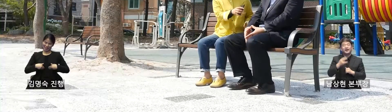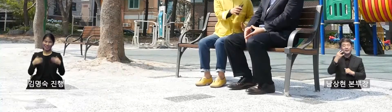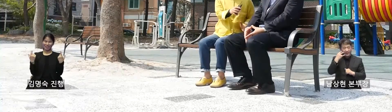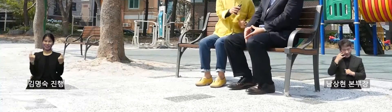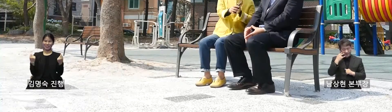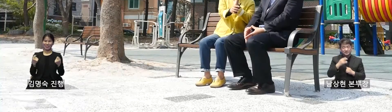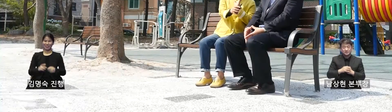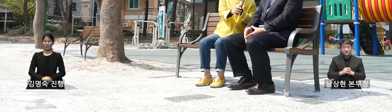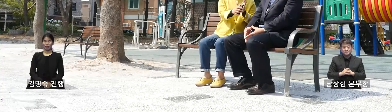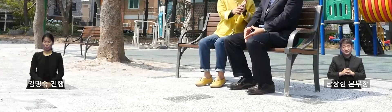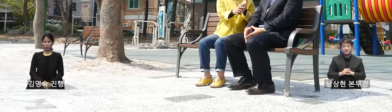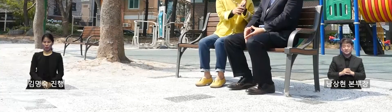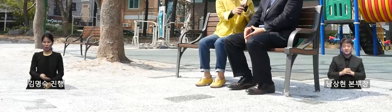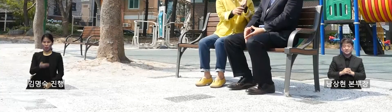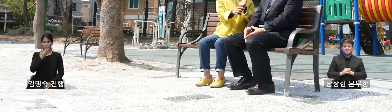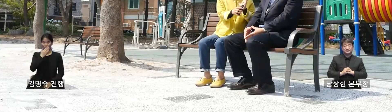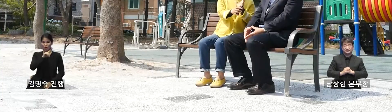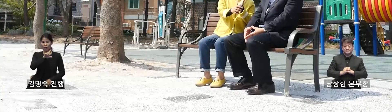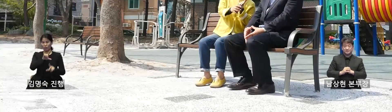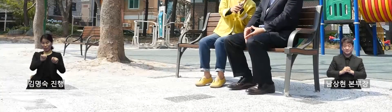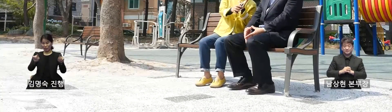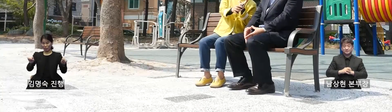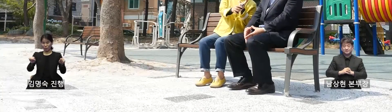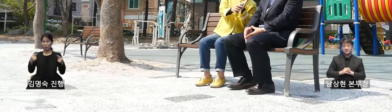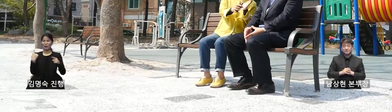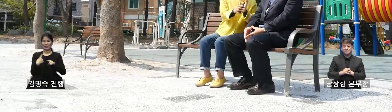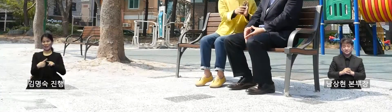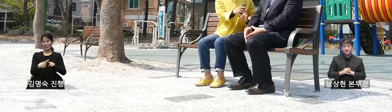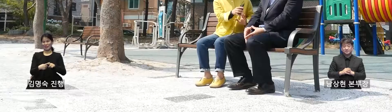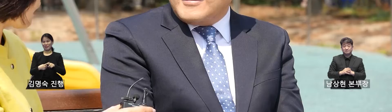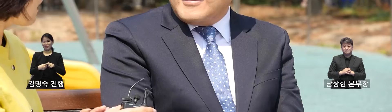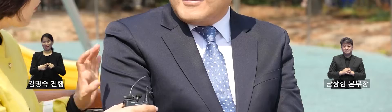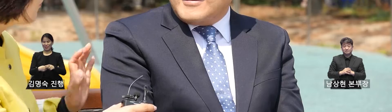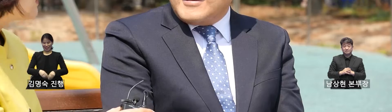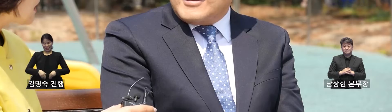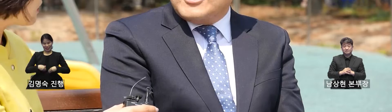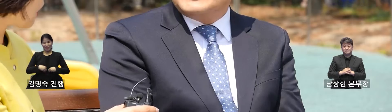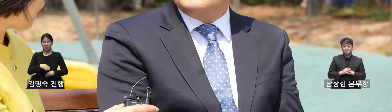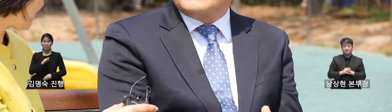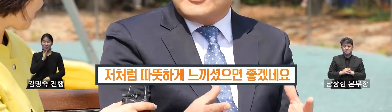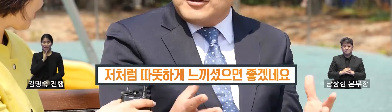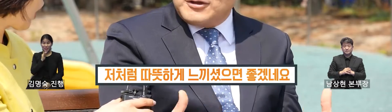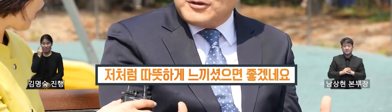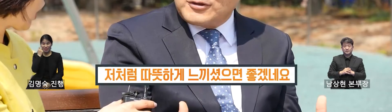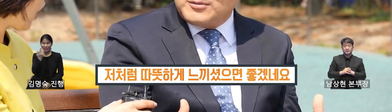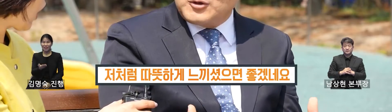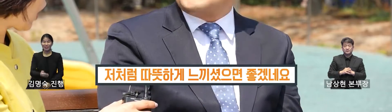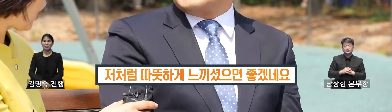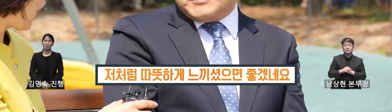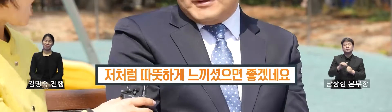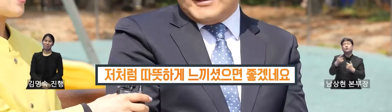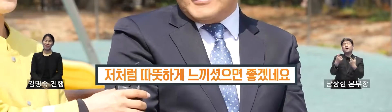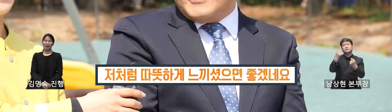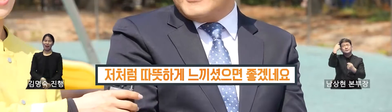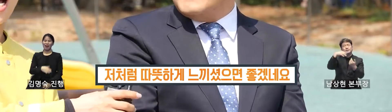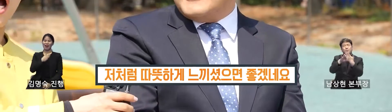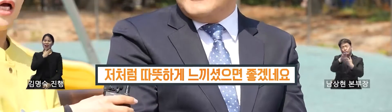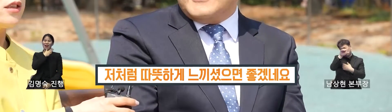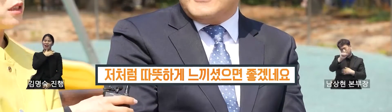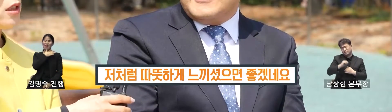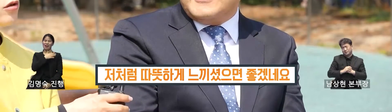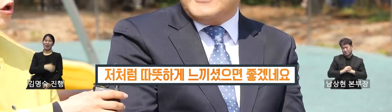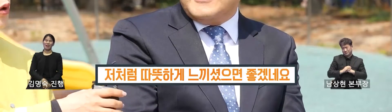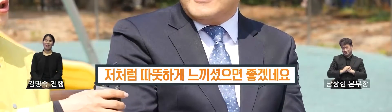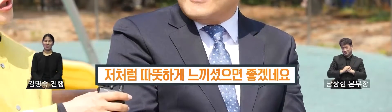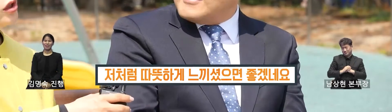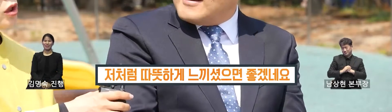같아요. 네네네. 오늘 음식도 좀 그렇게 좀 따뜻한가요? 본부장님처럼? 그렇게 느끼셨으면 좋겠습니다. 아,